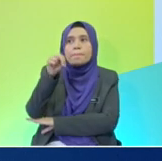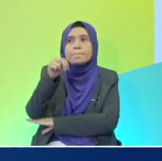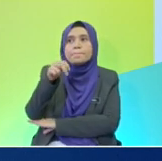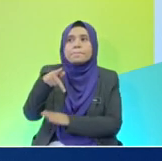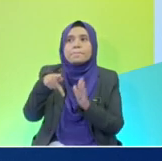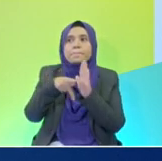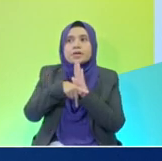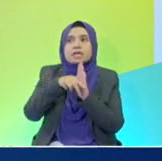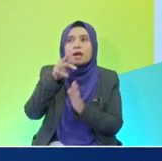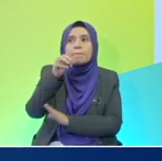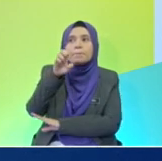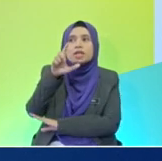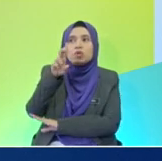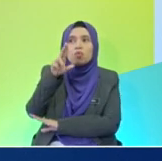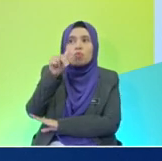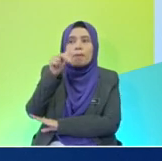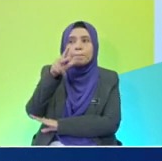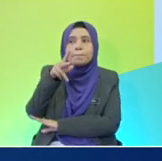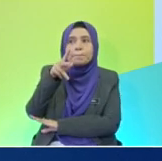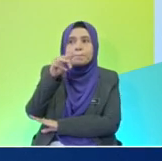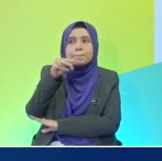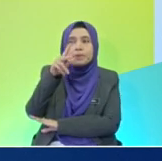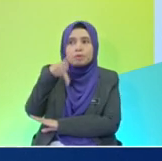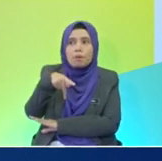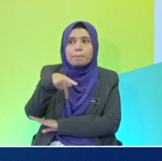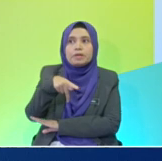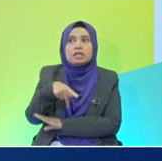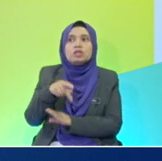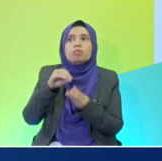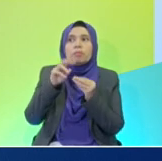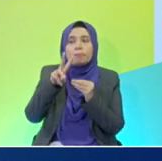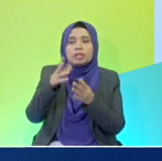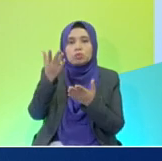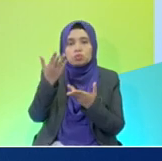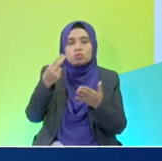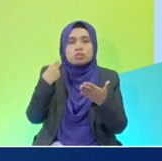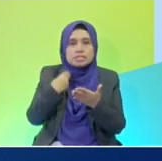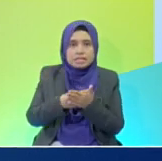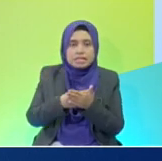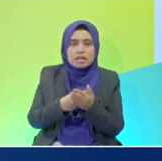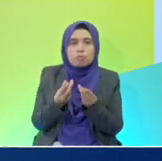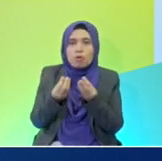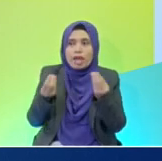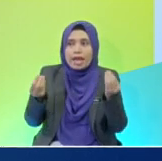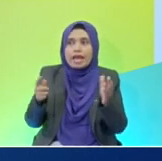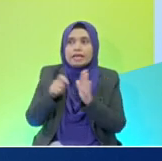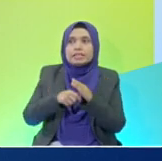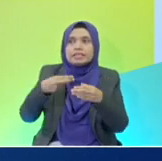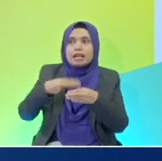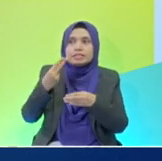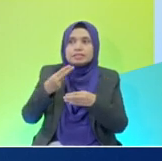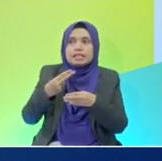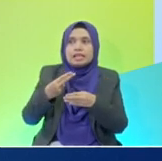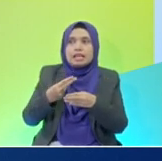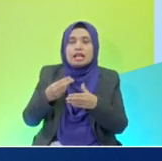ketiga menyembur bahan kimia kegelung pemeluk yang keempat tunggu sehingga gue terhasil ataupun murid-murid jawab